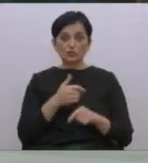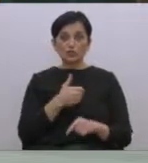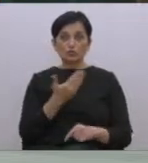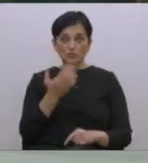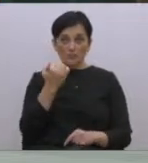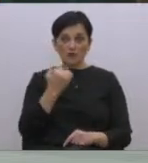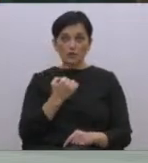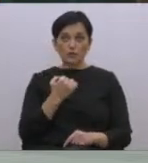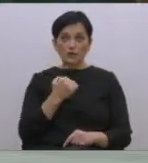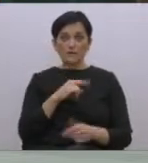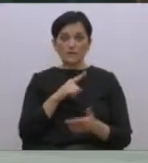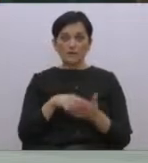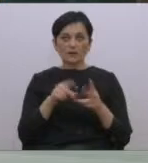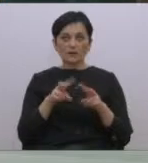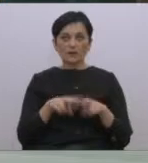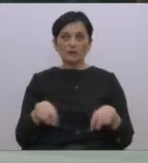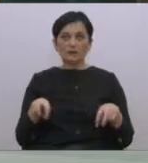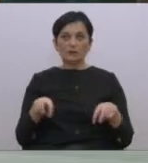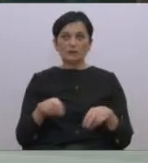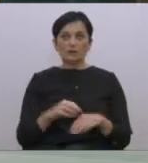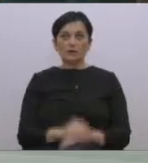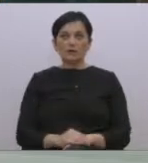Madloba. Madlob, sagitri, anhiluri.